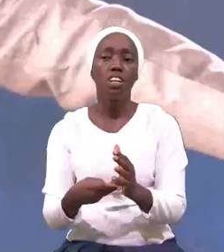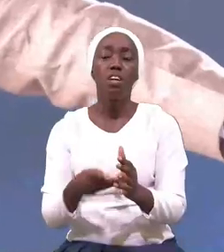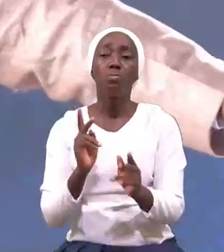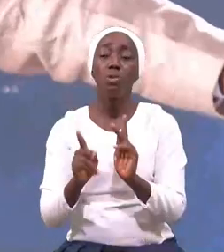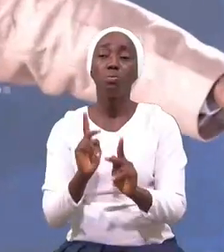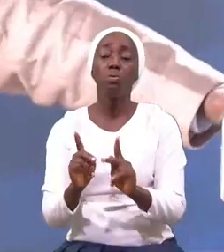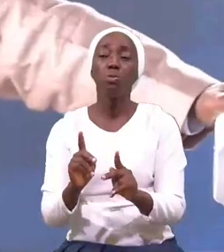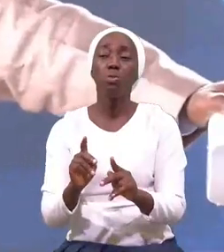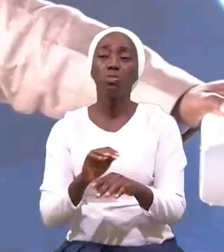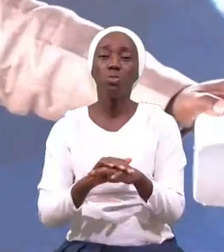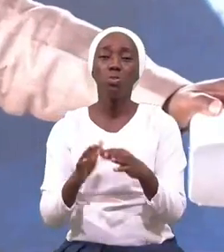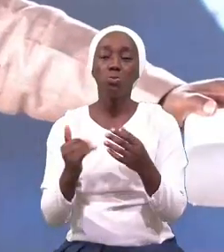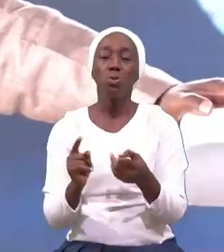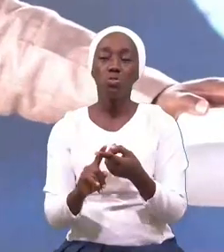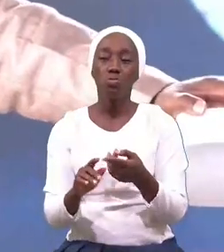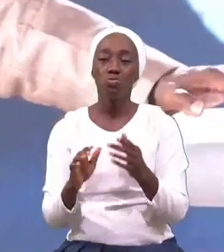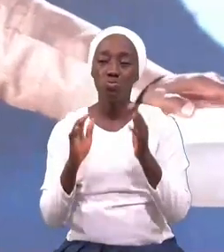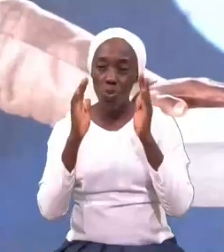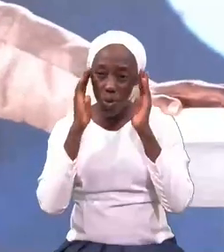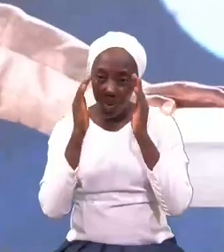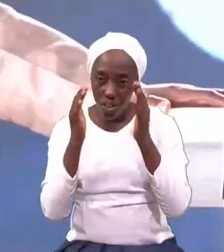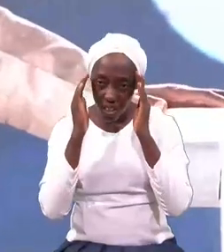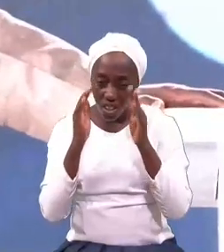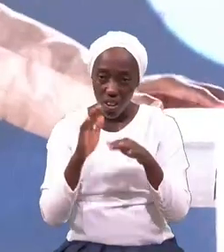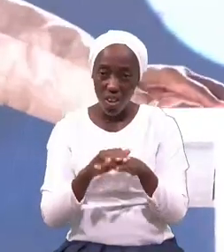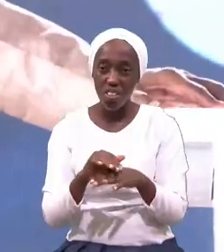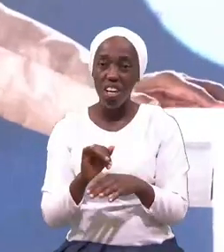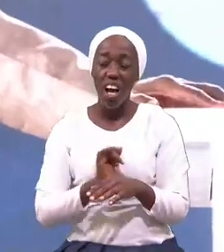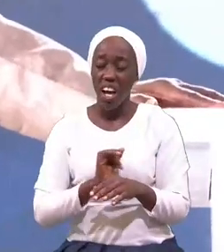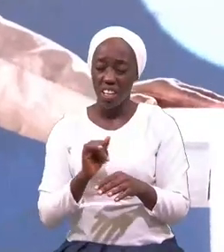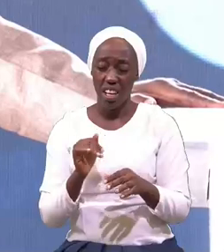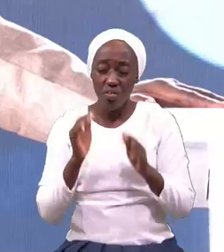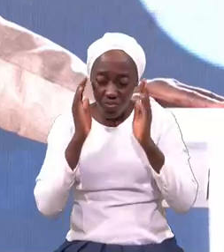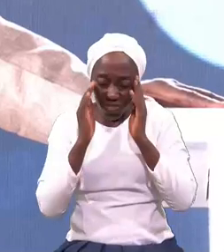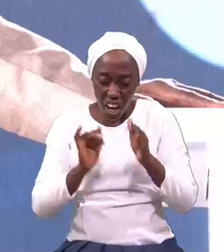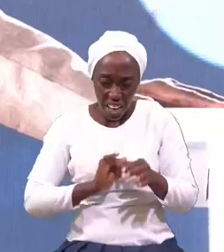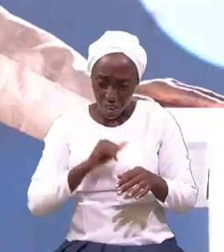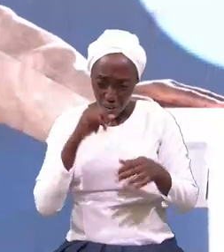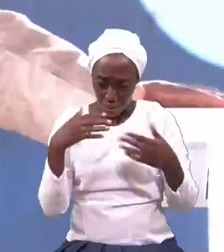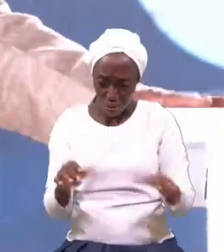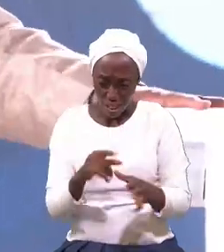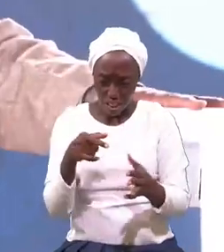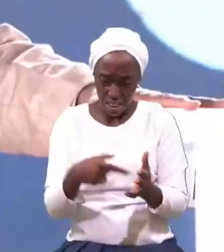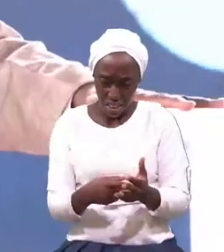Il y a des gens, vous savez, veulent se concentrer sur ce champ. Ah, je n'ai même pas encore fini ce champ-là. Hein.